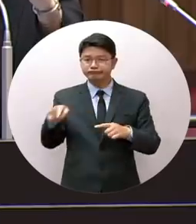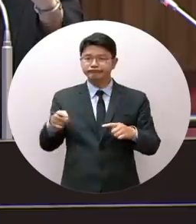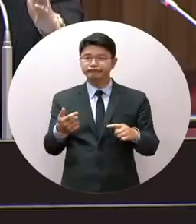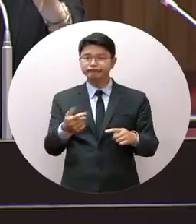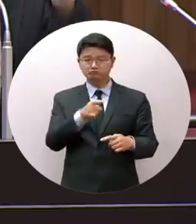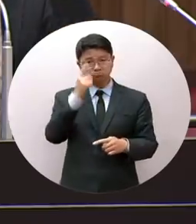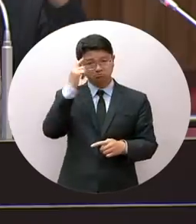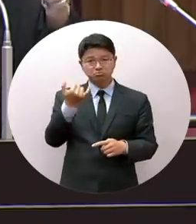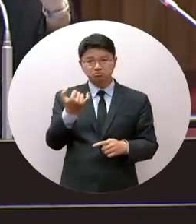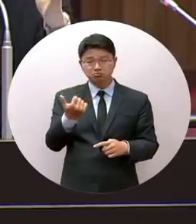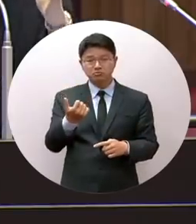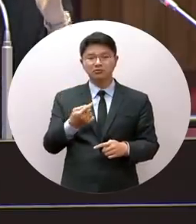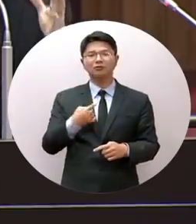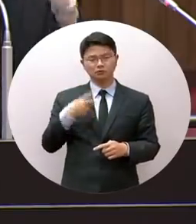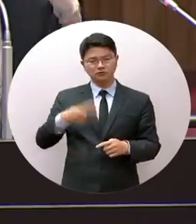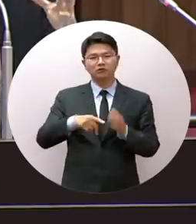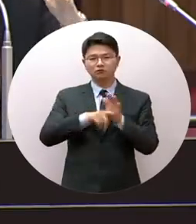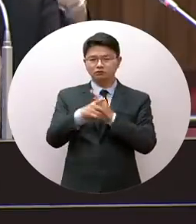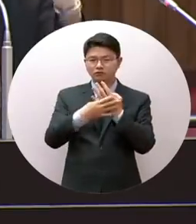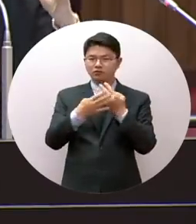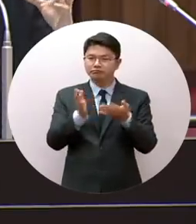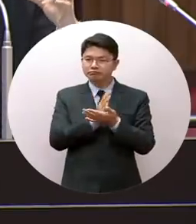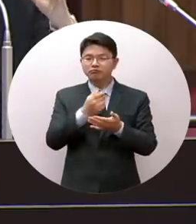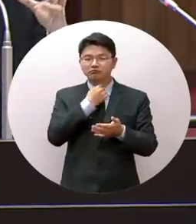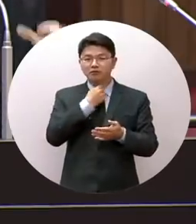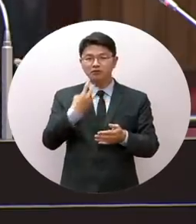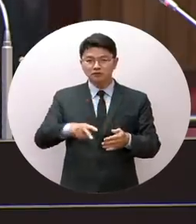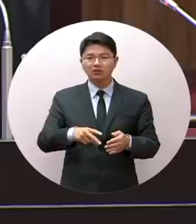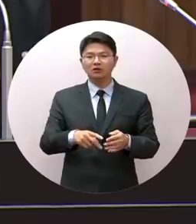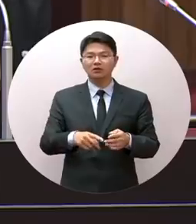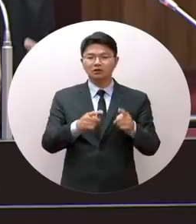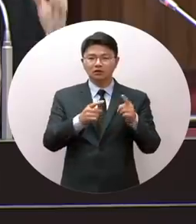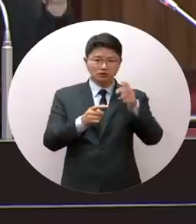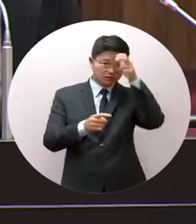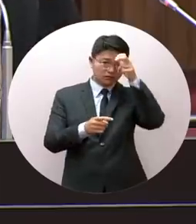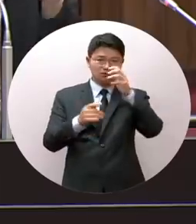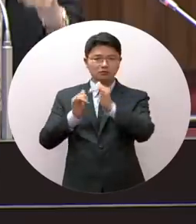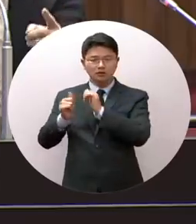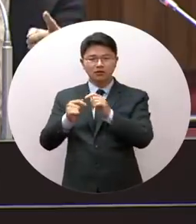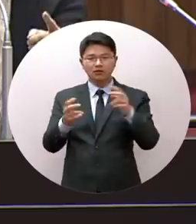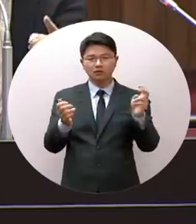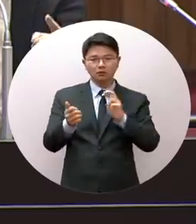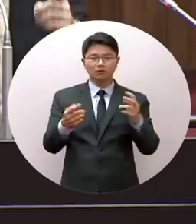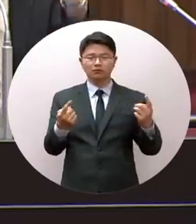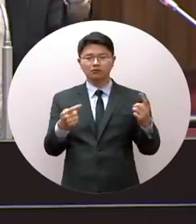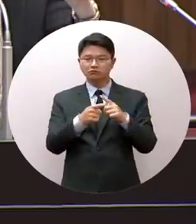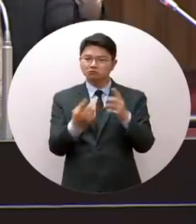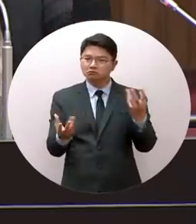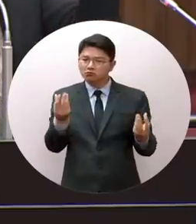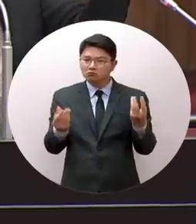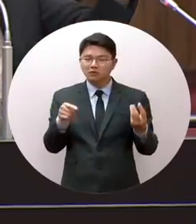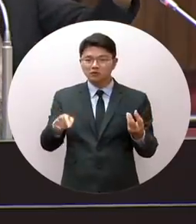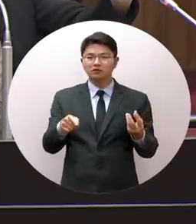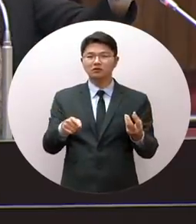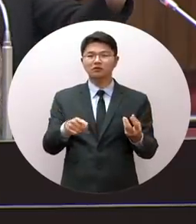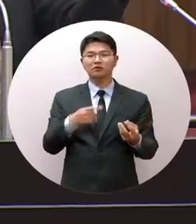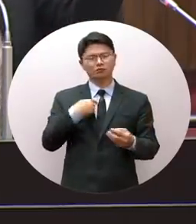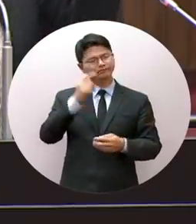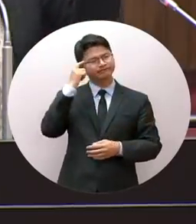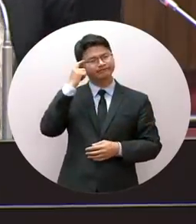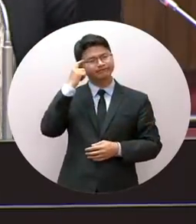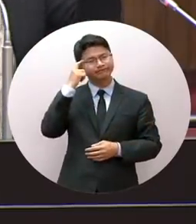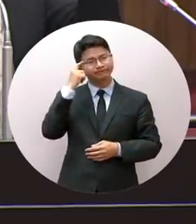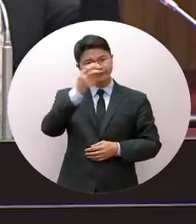断，但是我们一个什么样的比例是一个合理的比例？我觉得是要思考清楚，我们是要建警率